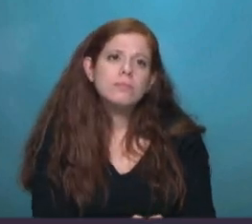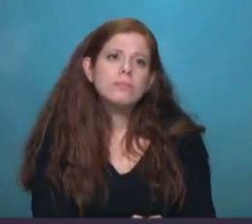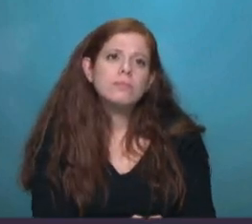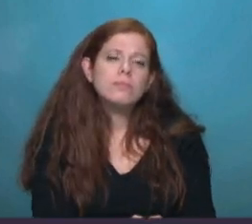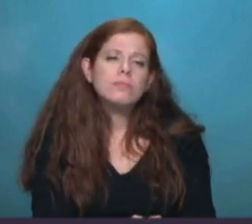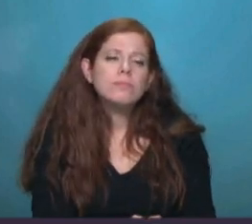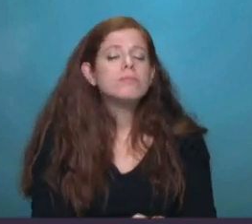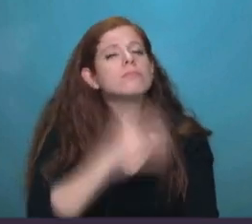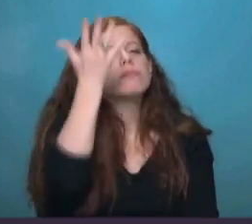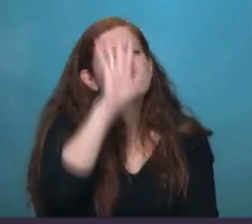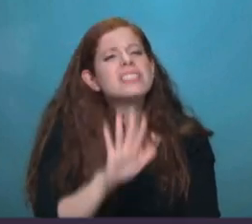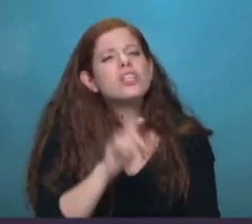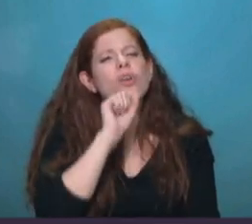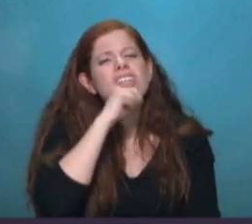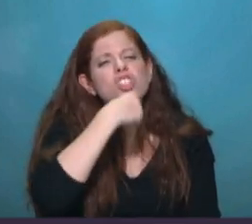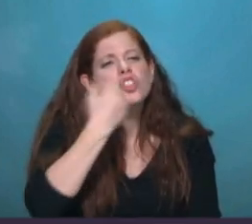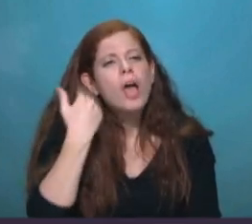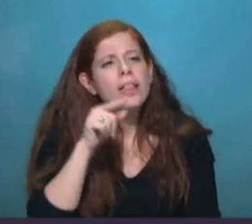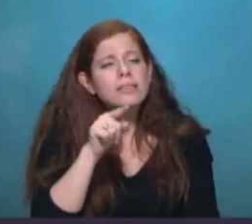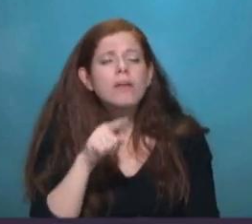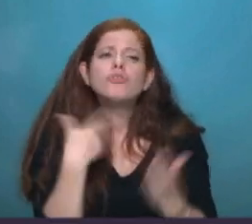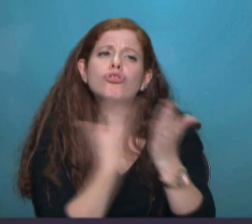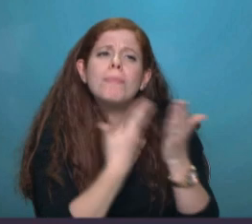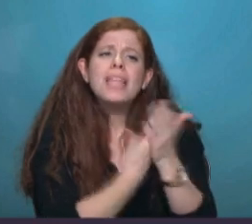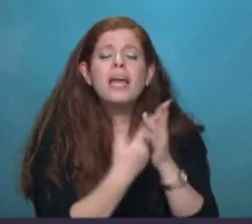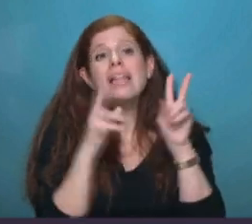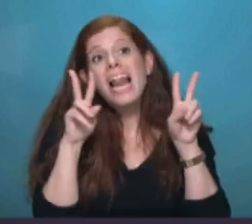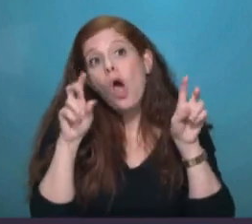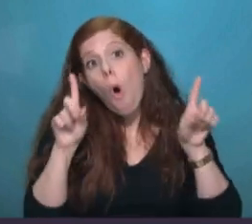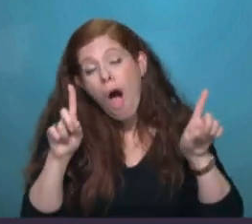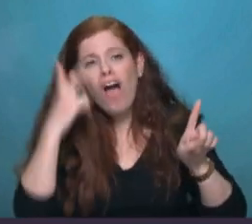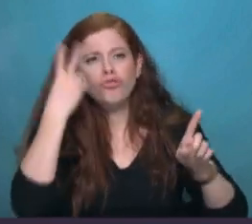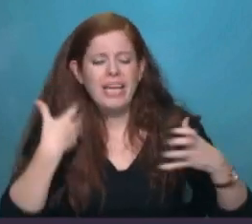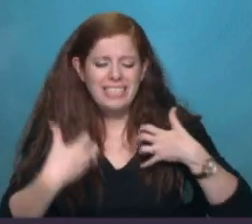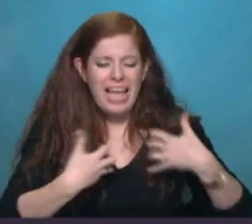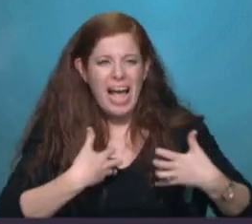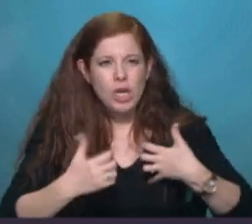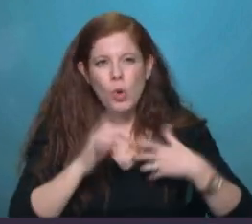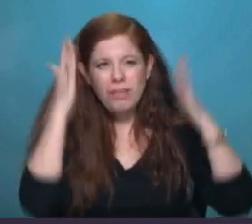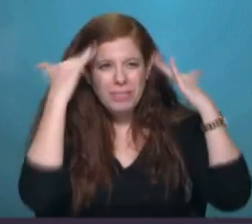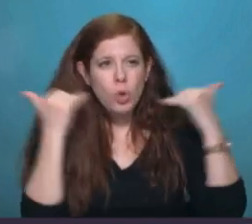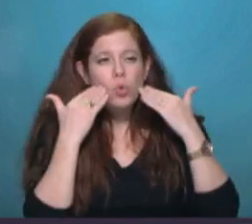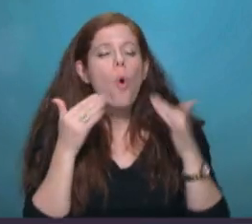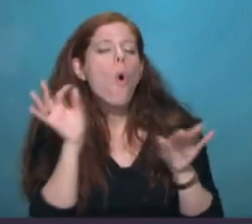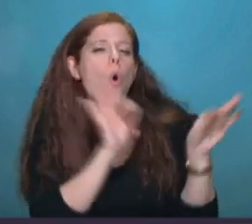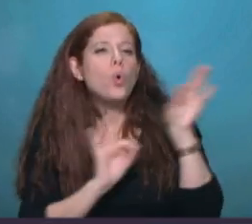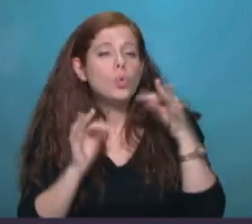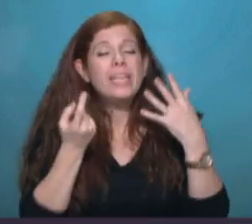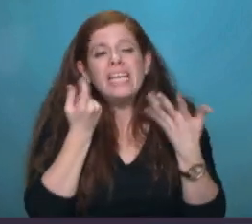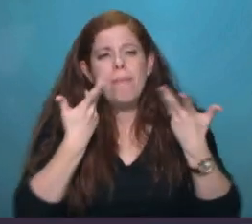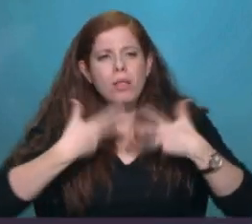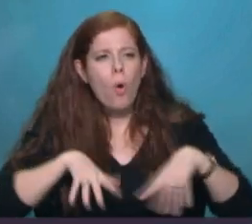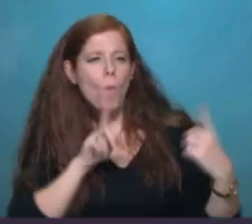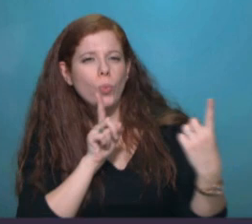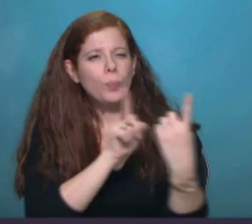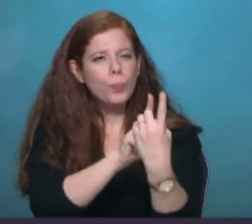הסרטון הישן הזה, המתעד לכאורה, שתי שחקניות מצריות רוקדות ערומות למחצה מול גבר, לא מפסיק להעסיק את